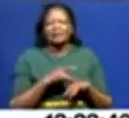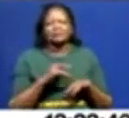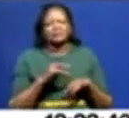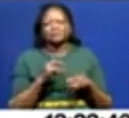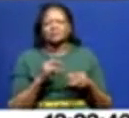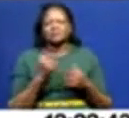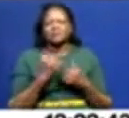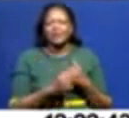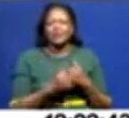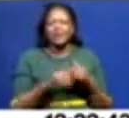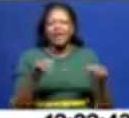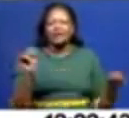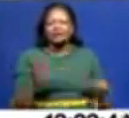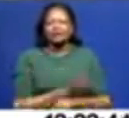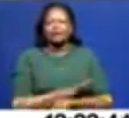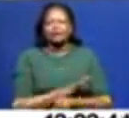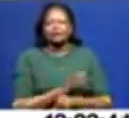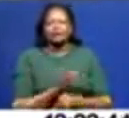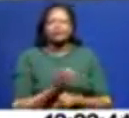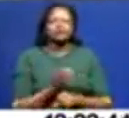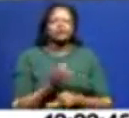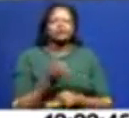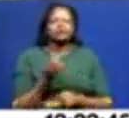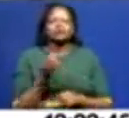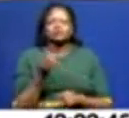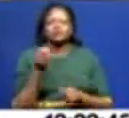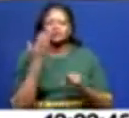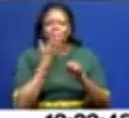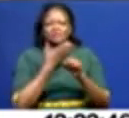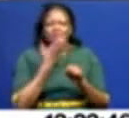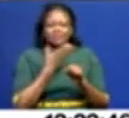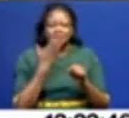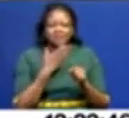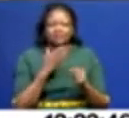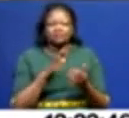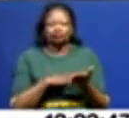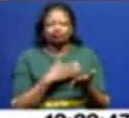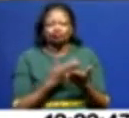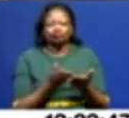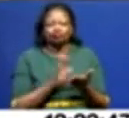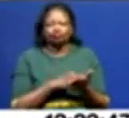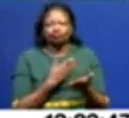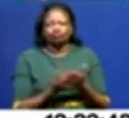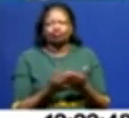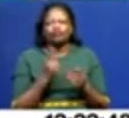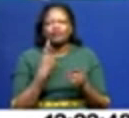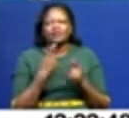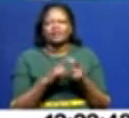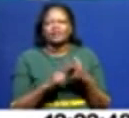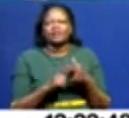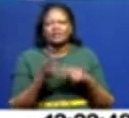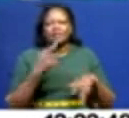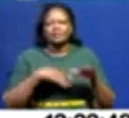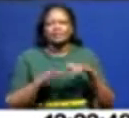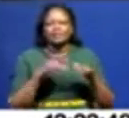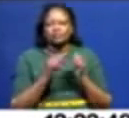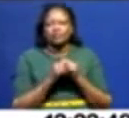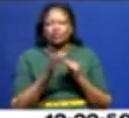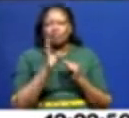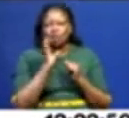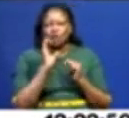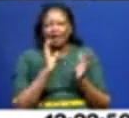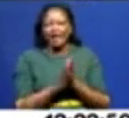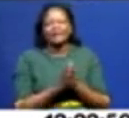inayojazwa nyama inakaagwa kwanza kabla ya kuokwa kwa mvuke katika mchanganyiko wa maji